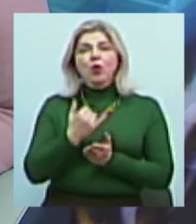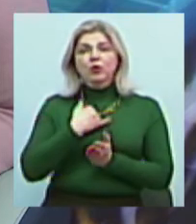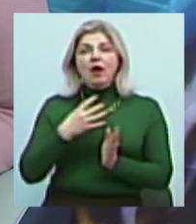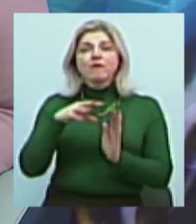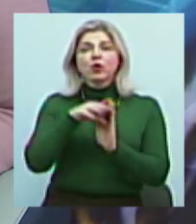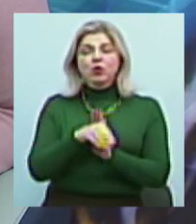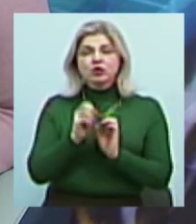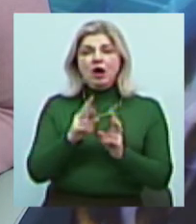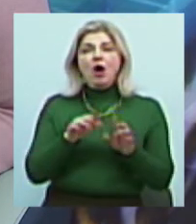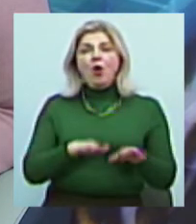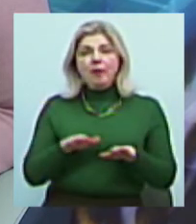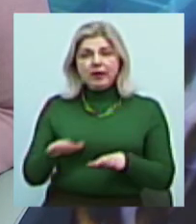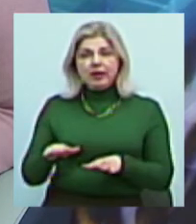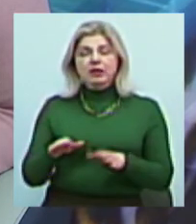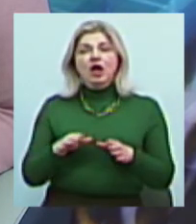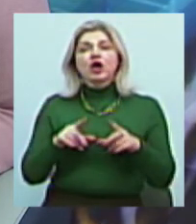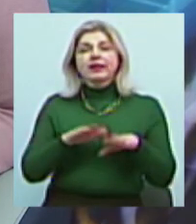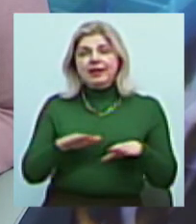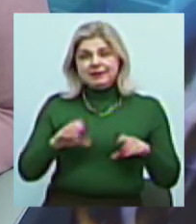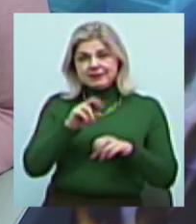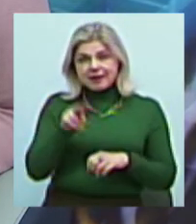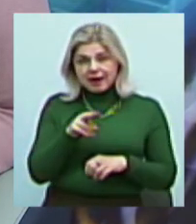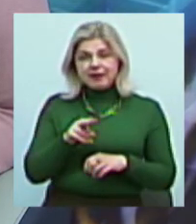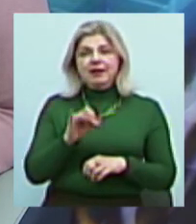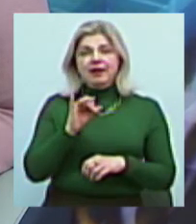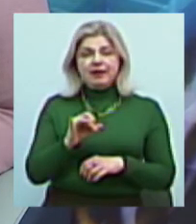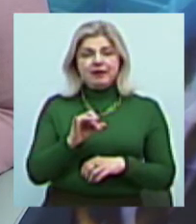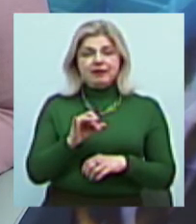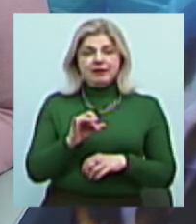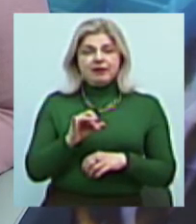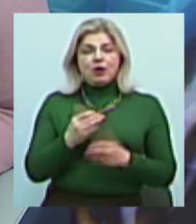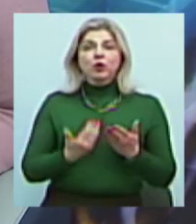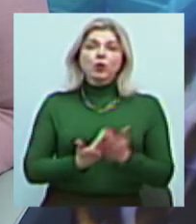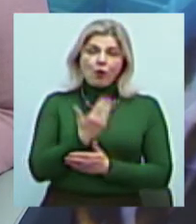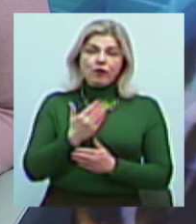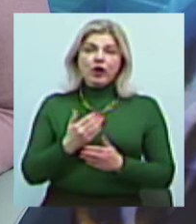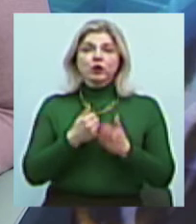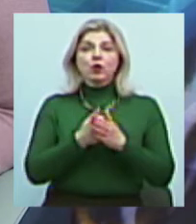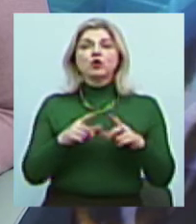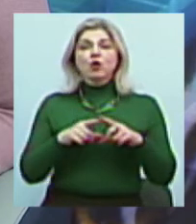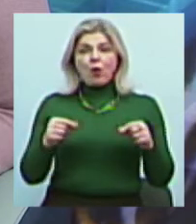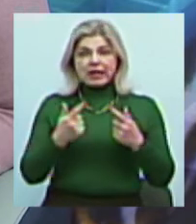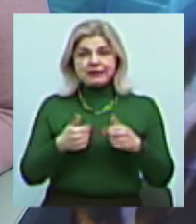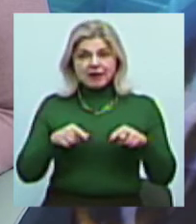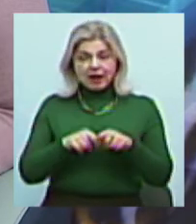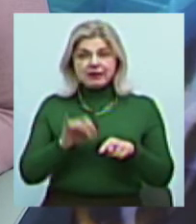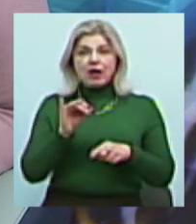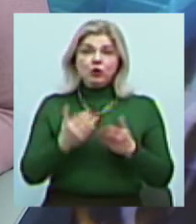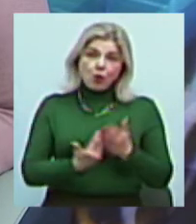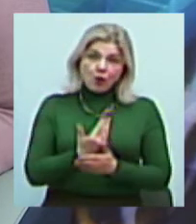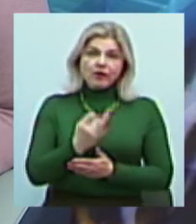як об'єкти і дошкільні навчальні заклади, да? Там, як і нові дошкільні навчальні заклади, так і ті,